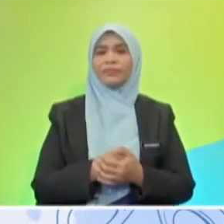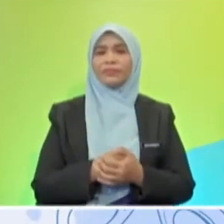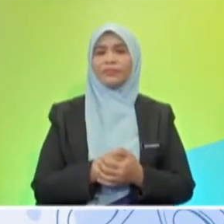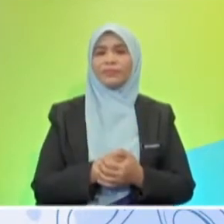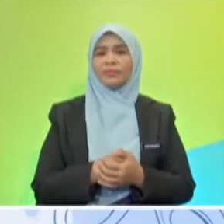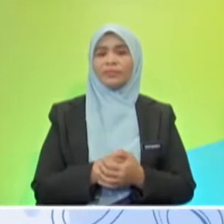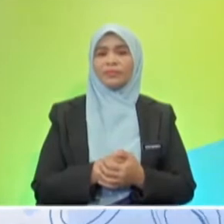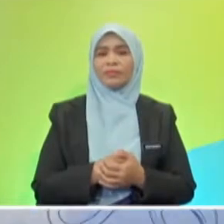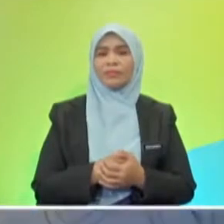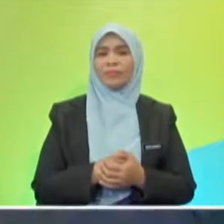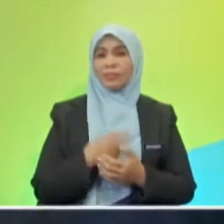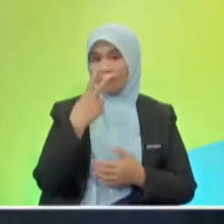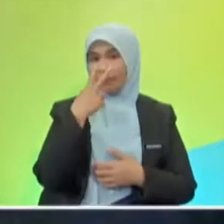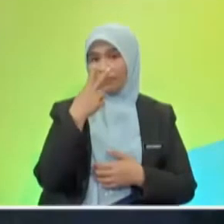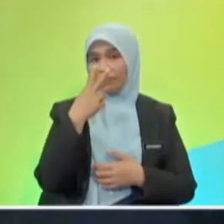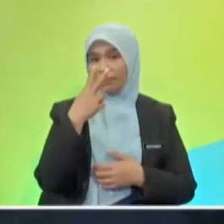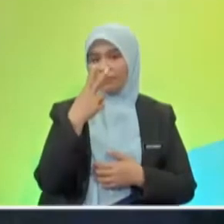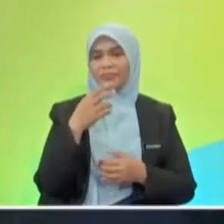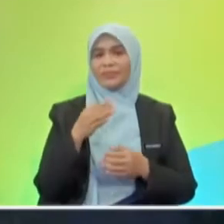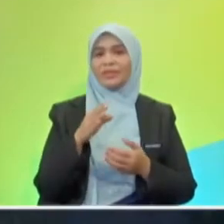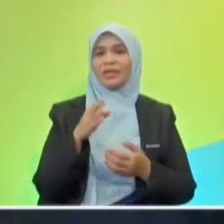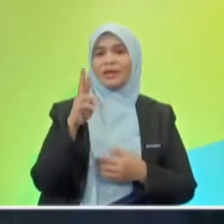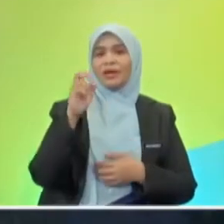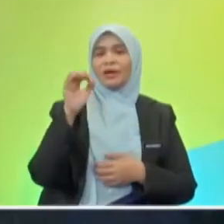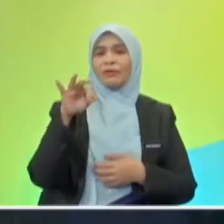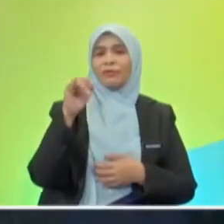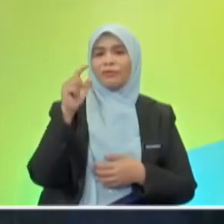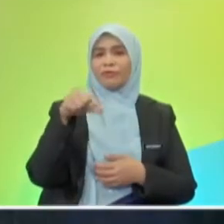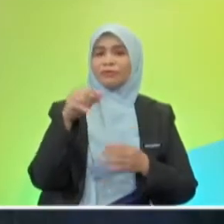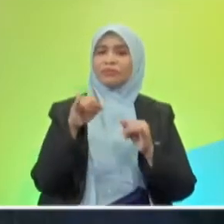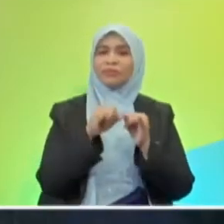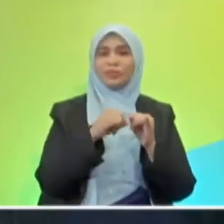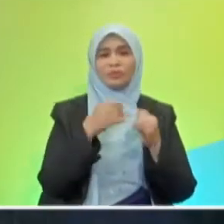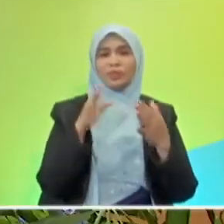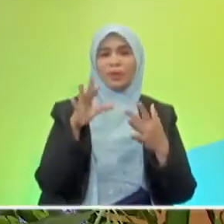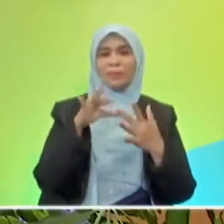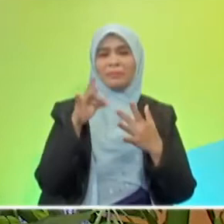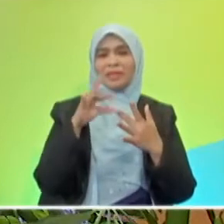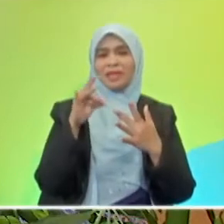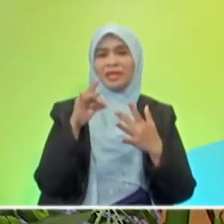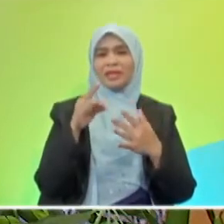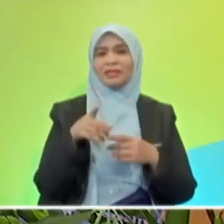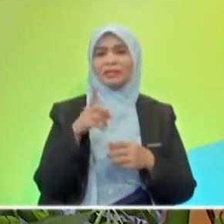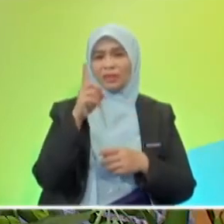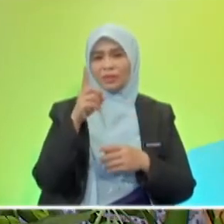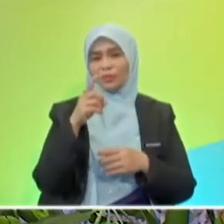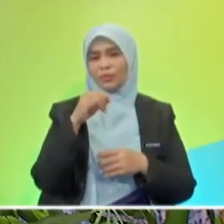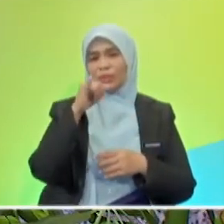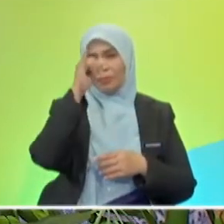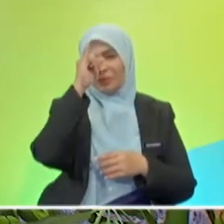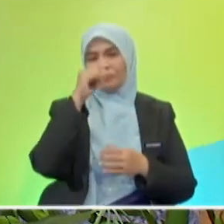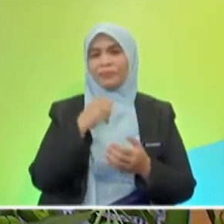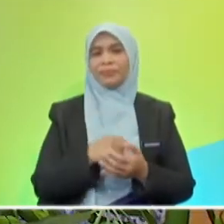bagus nampaknya Arafiq juga memilih untuk menghubungkan Yin dengan apa yang telah dipelajari ya didalam kelas